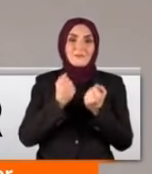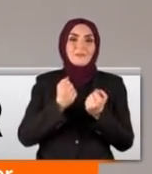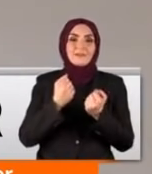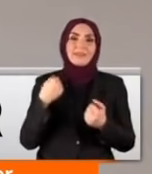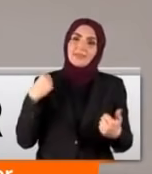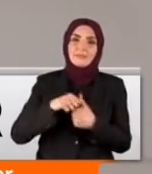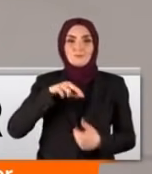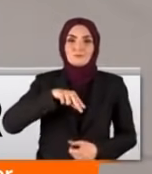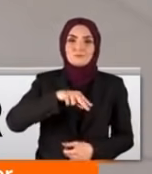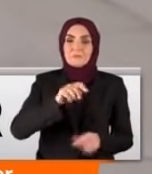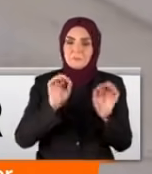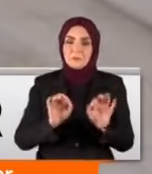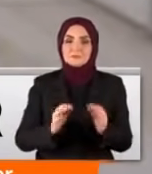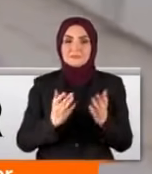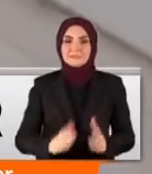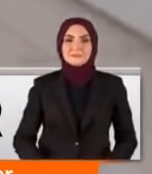başladı.